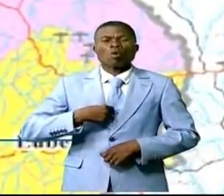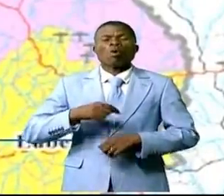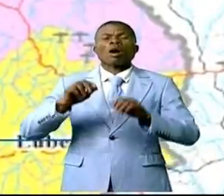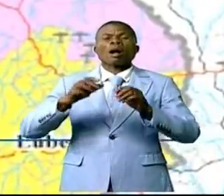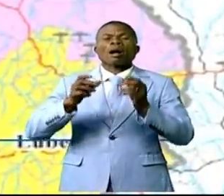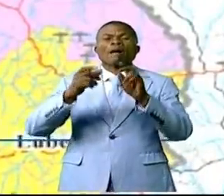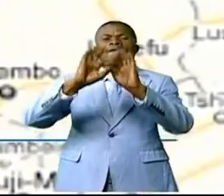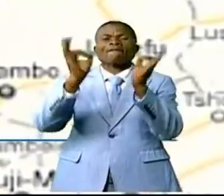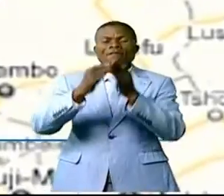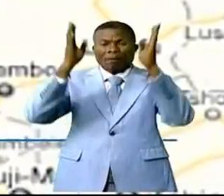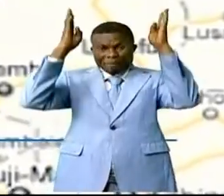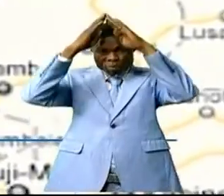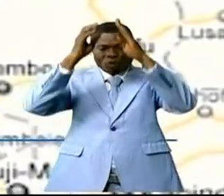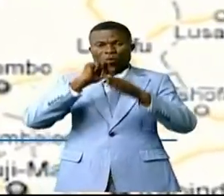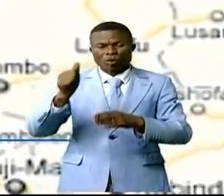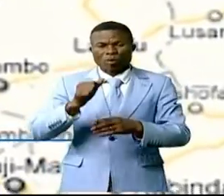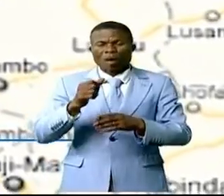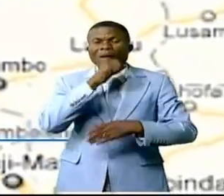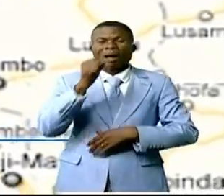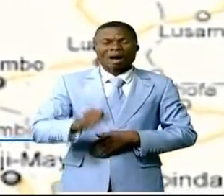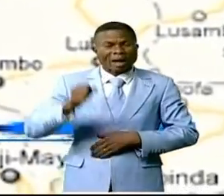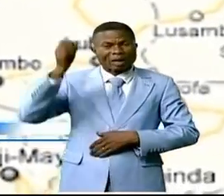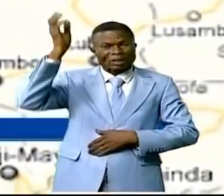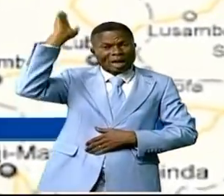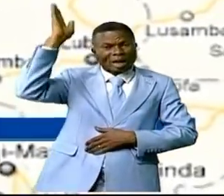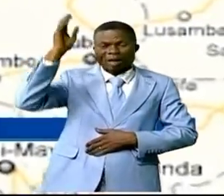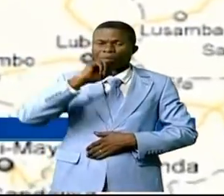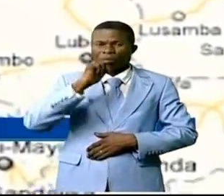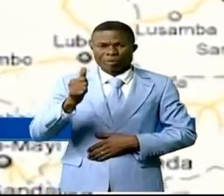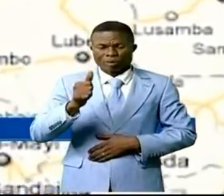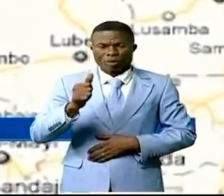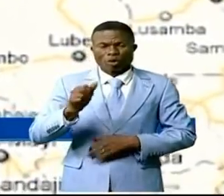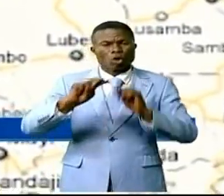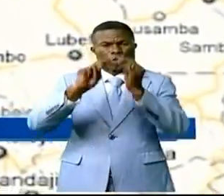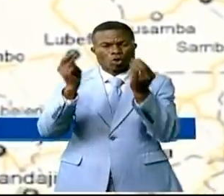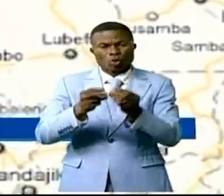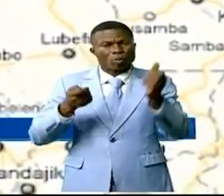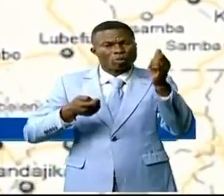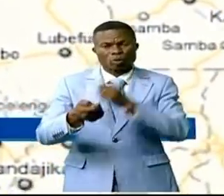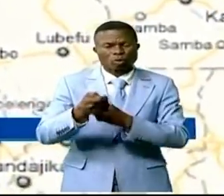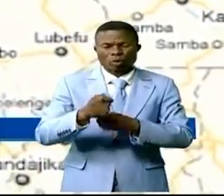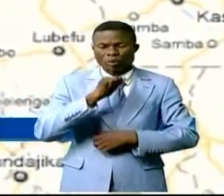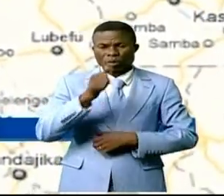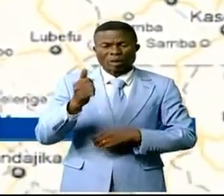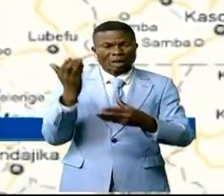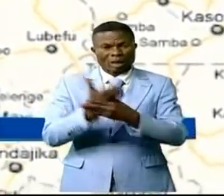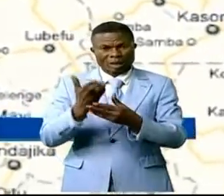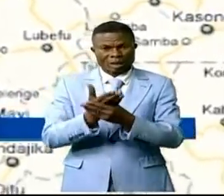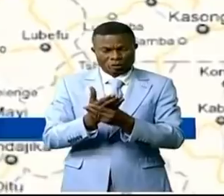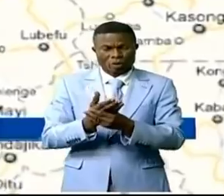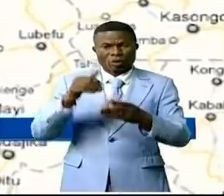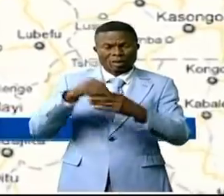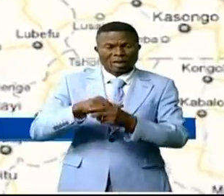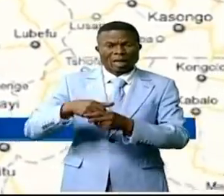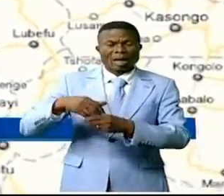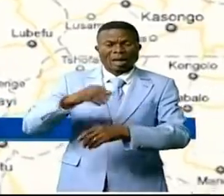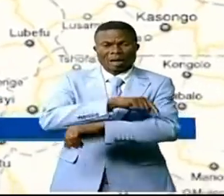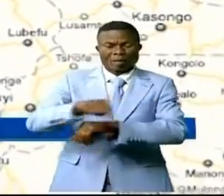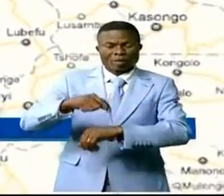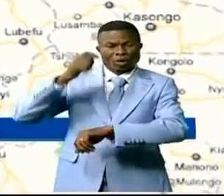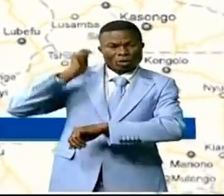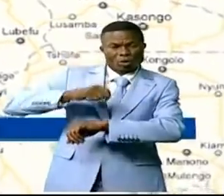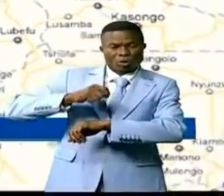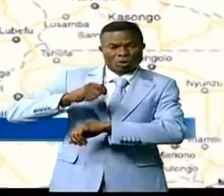ni anti-rebelle. Il ne reconnaît pas non plus la milice qui porte son nom. Les dossiers se trouvent en justice pour